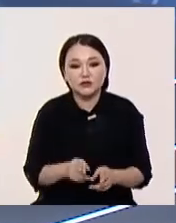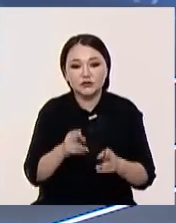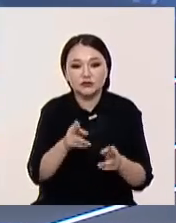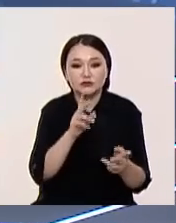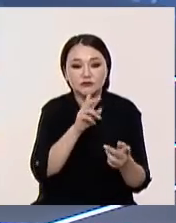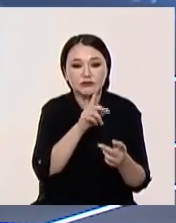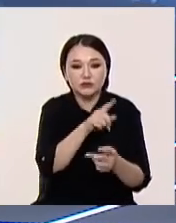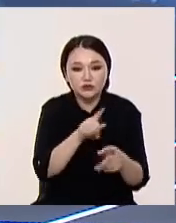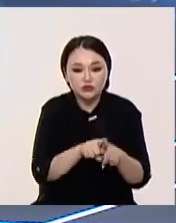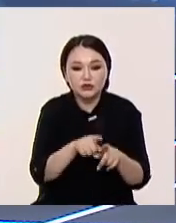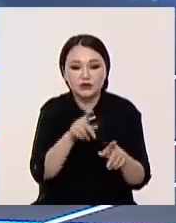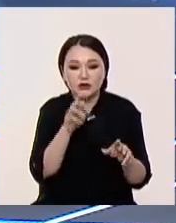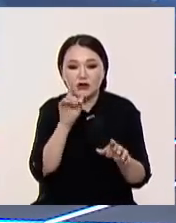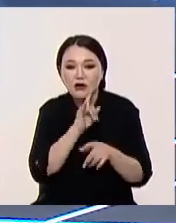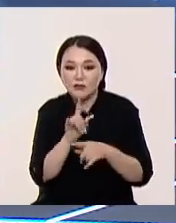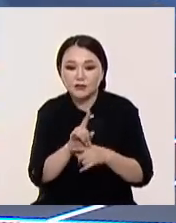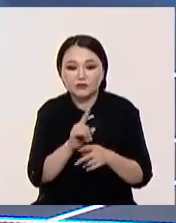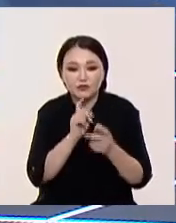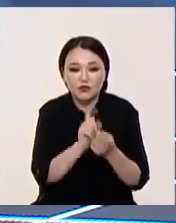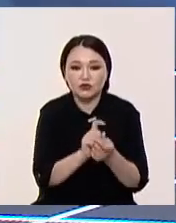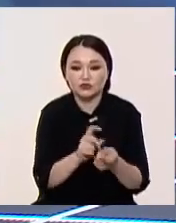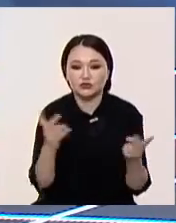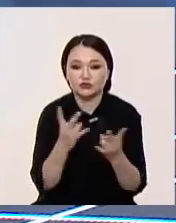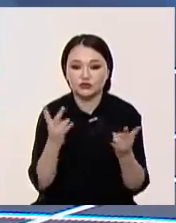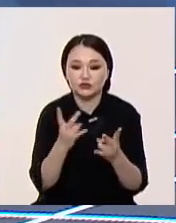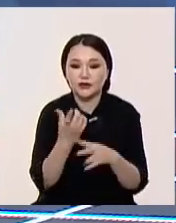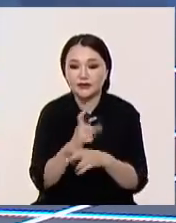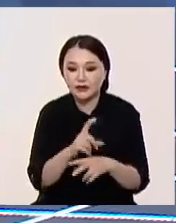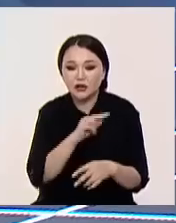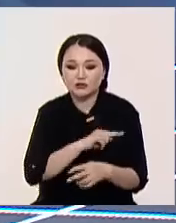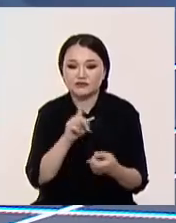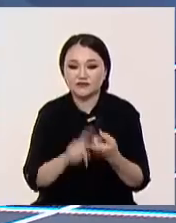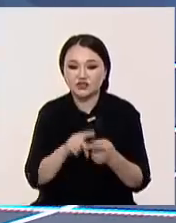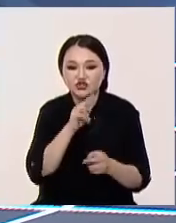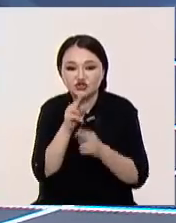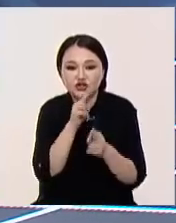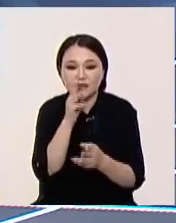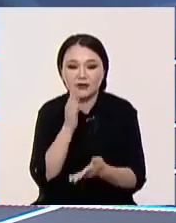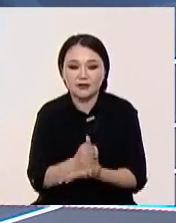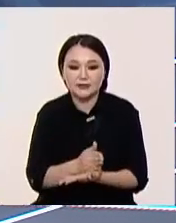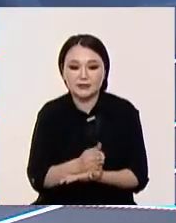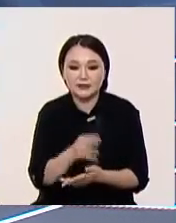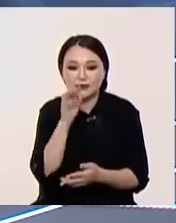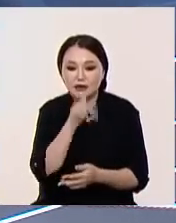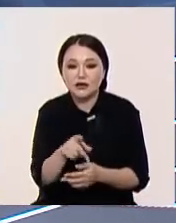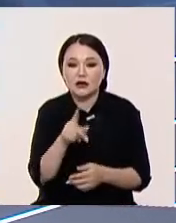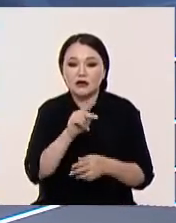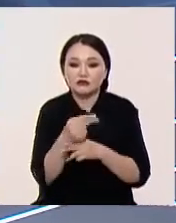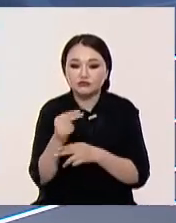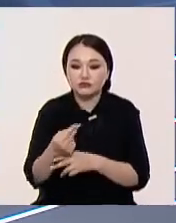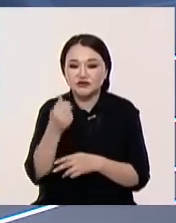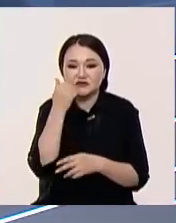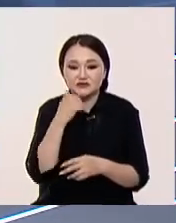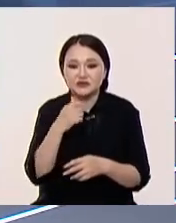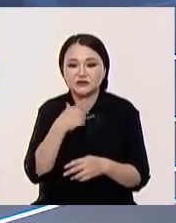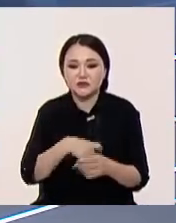күресуге шақырды. Президенттің айтуынша, қазір елде құқық қорғау органдарының жұмысына қатысты шағымдар бар. Олар тәртіп орнату кезінде ескі әдісті